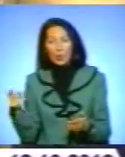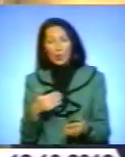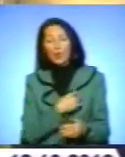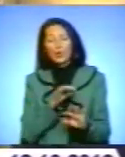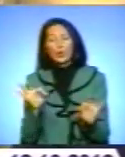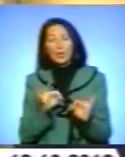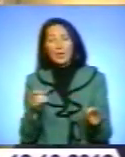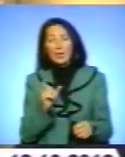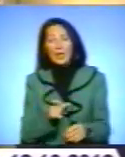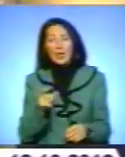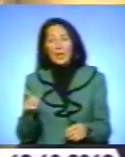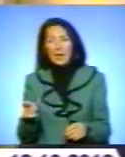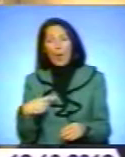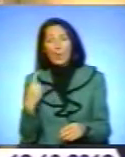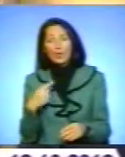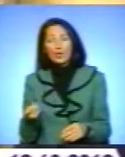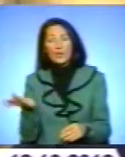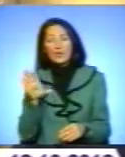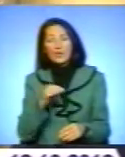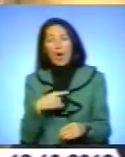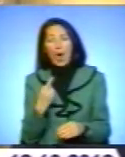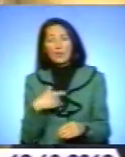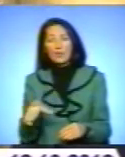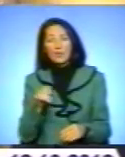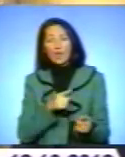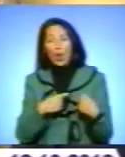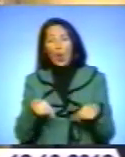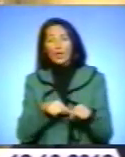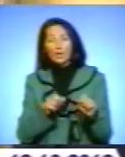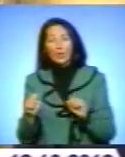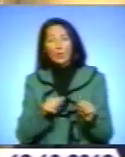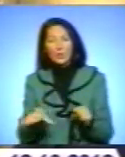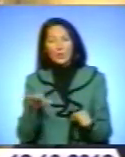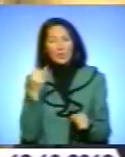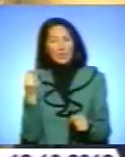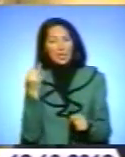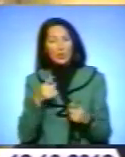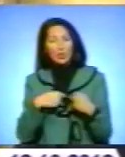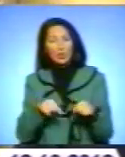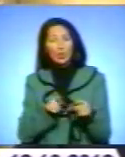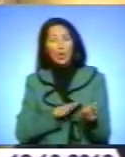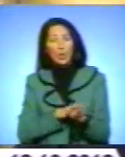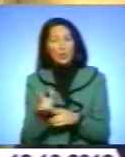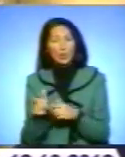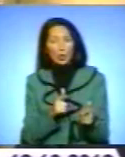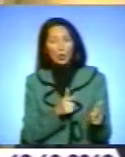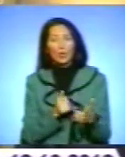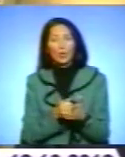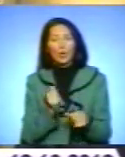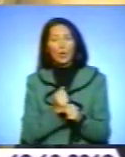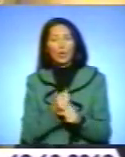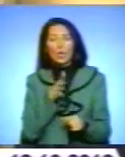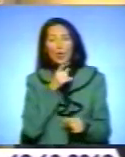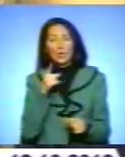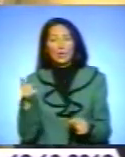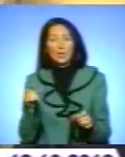жителів області, що вся область, всі органи управління, всі зацікавлені структури повністю готові до роботи